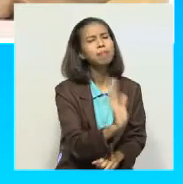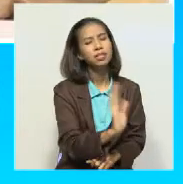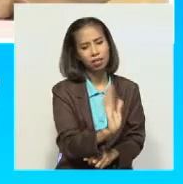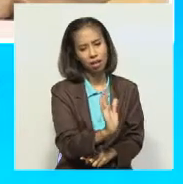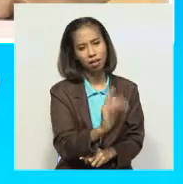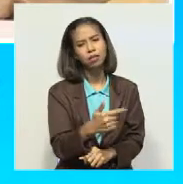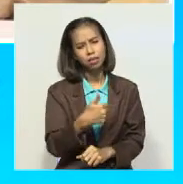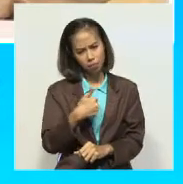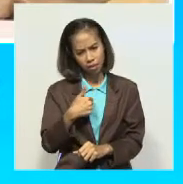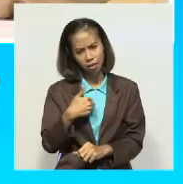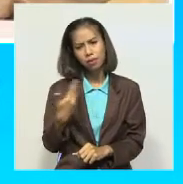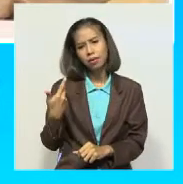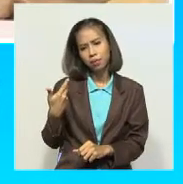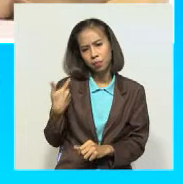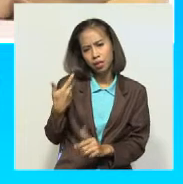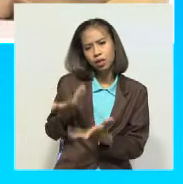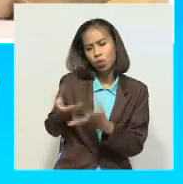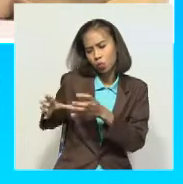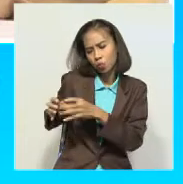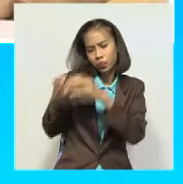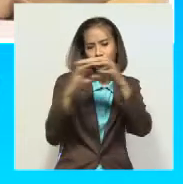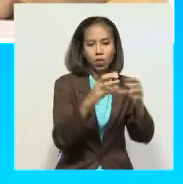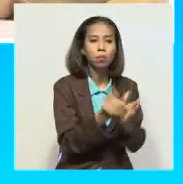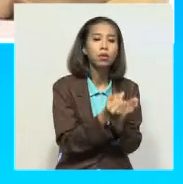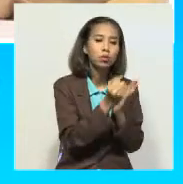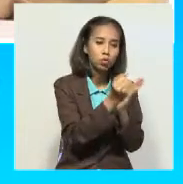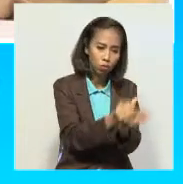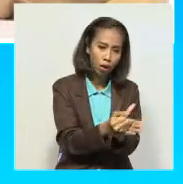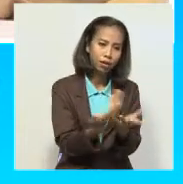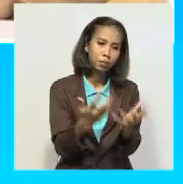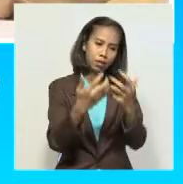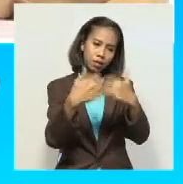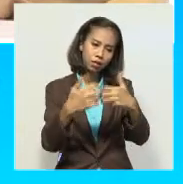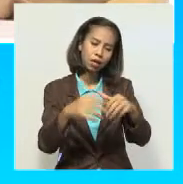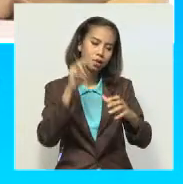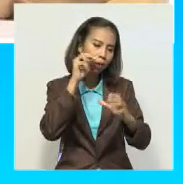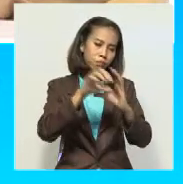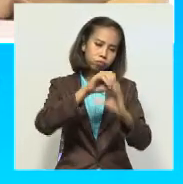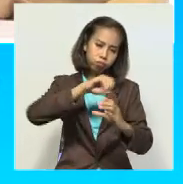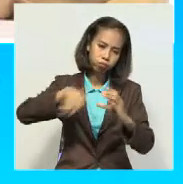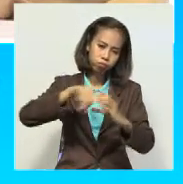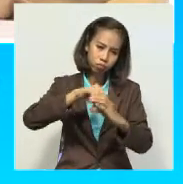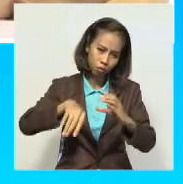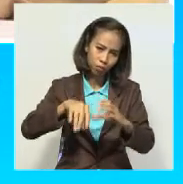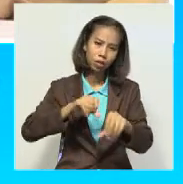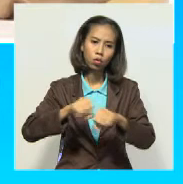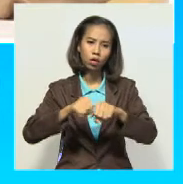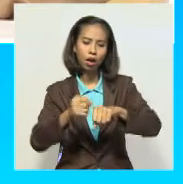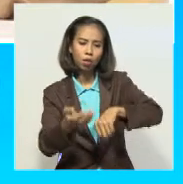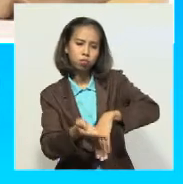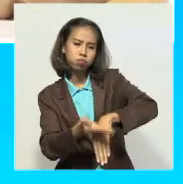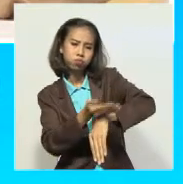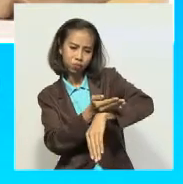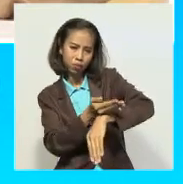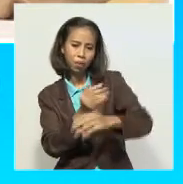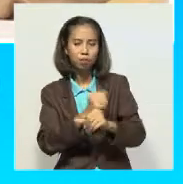ราก็ม ีไม่เลยค่ะมีทางเกษตรก็เราก็มีทีมงานที่ลงไปช่วยอย่างเช่นเครื่องไม้เครื่องมือเนี่ยการสูบน้ํามีรองเท้าบูทไปแจกมีการ